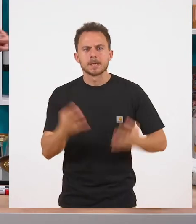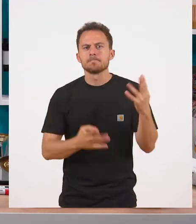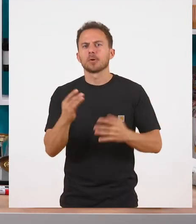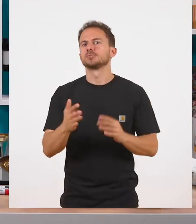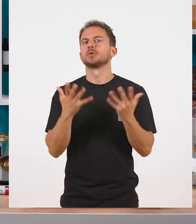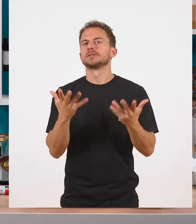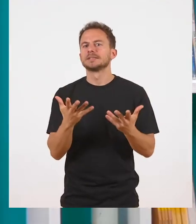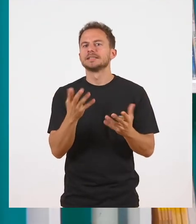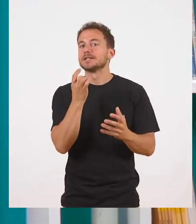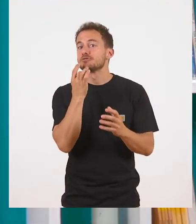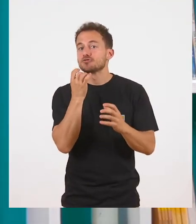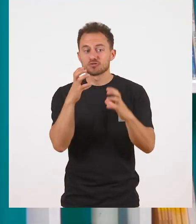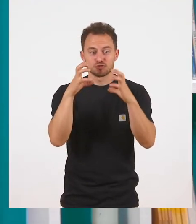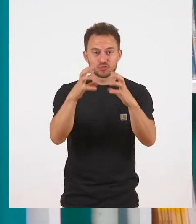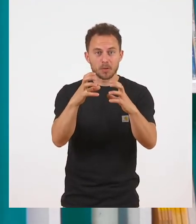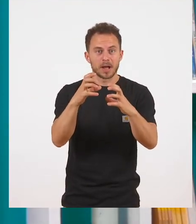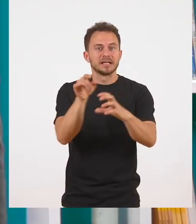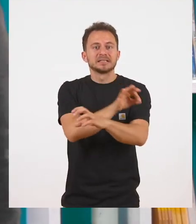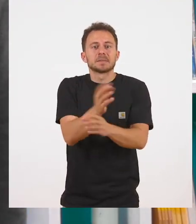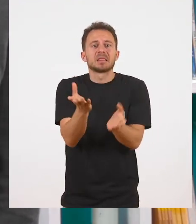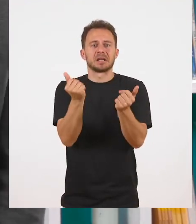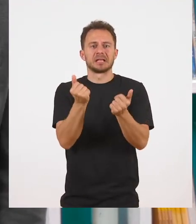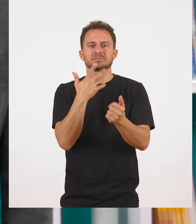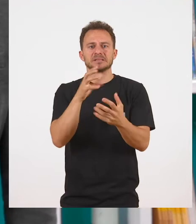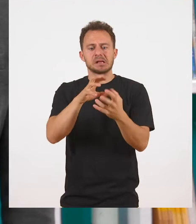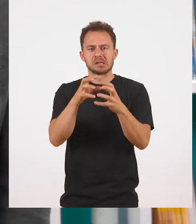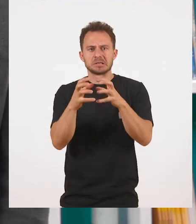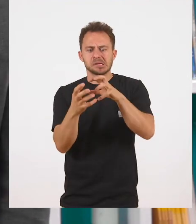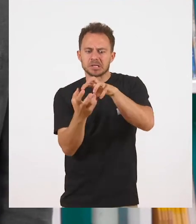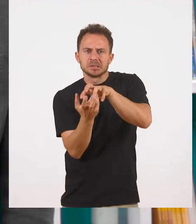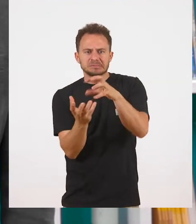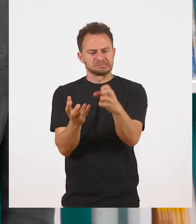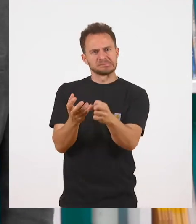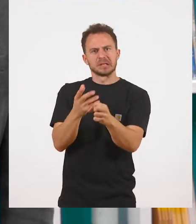ένα σώμα ή ένα αντικείμενο με ακανόνιστο σχήμα, όπως είναι αυτή εδώ η πέτρα?